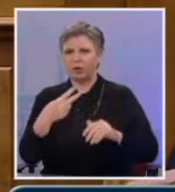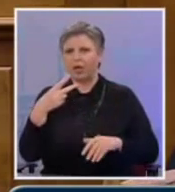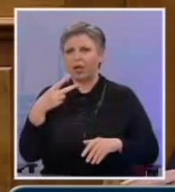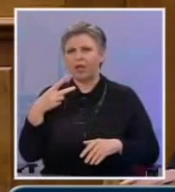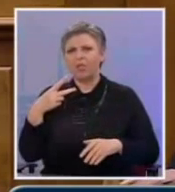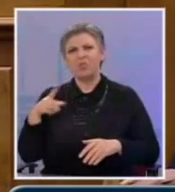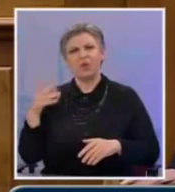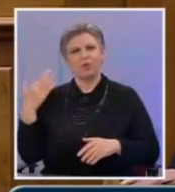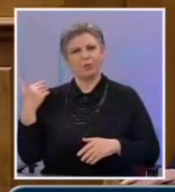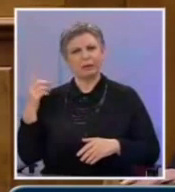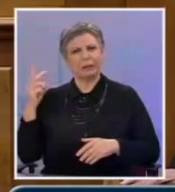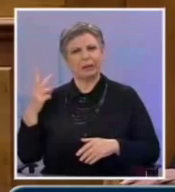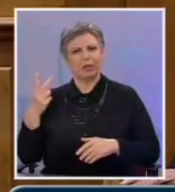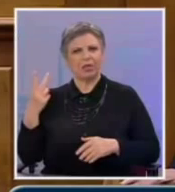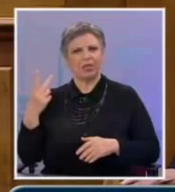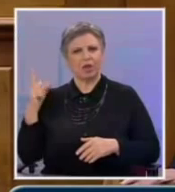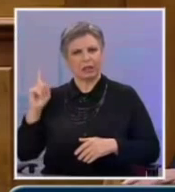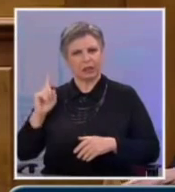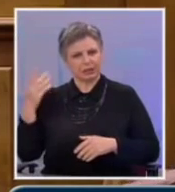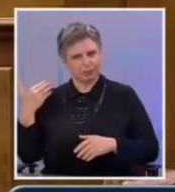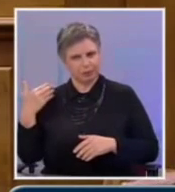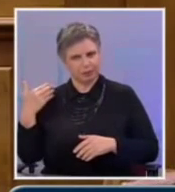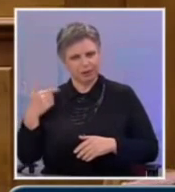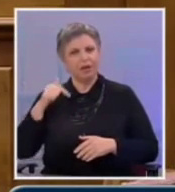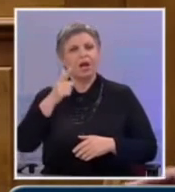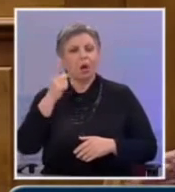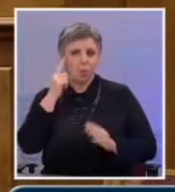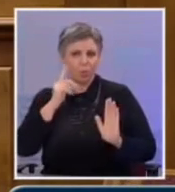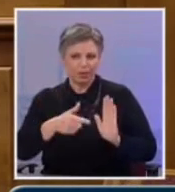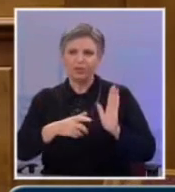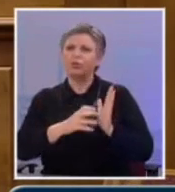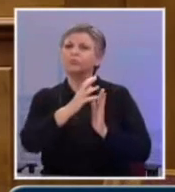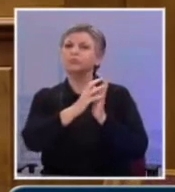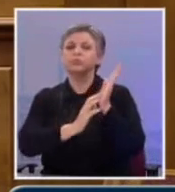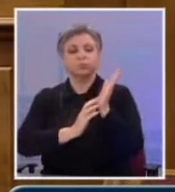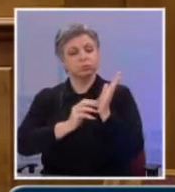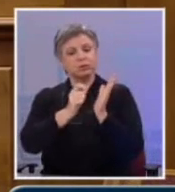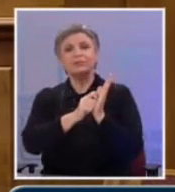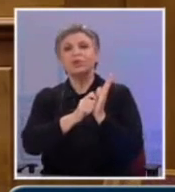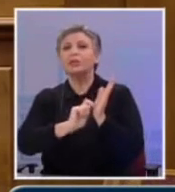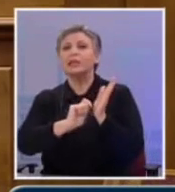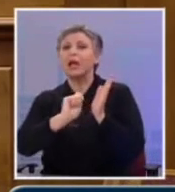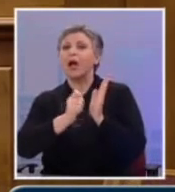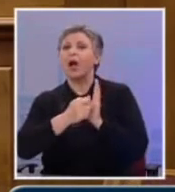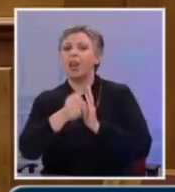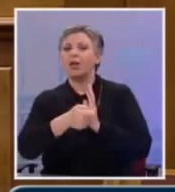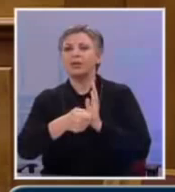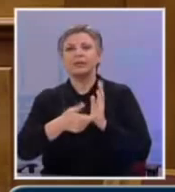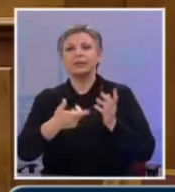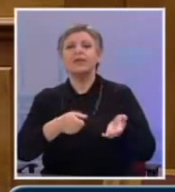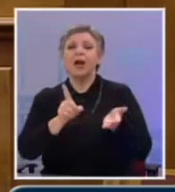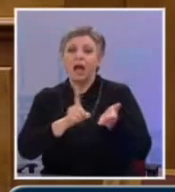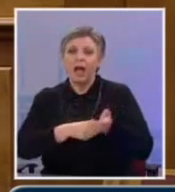κάνω λάθος όπου επί λέξη λέγατε ότι αυτές είναι αλλαγές που ακόμα και αν δεν υπήρχαν μνημόνια